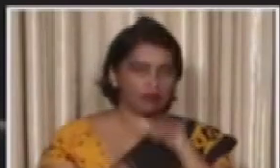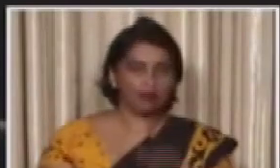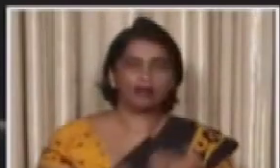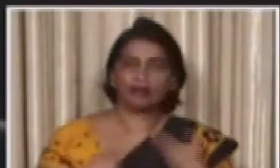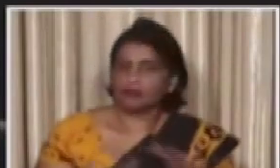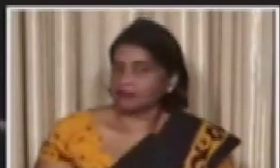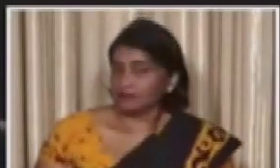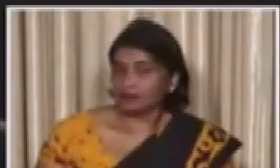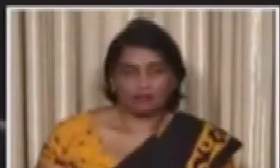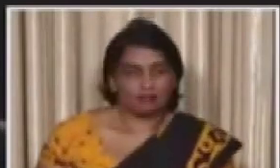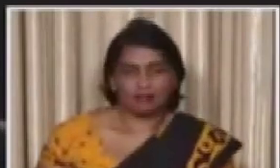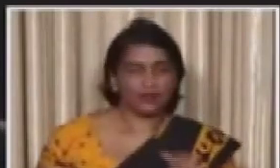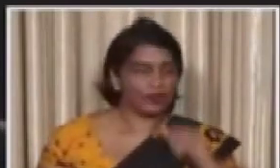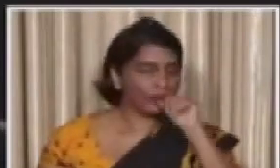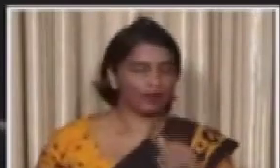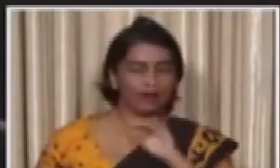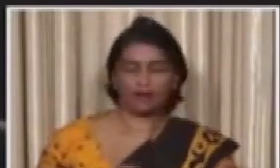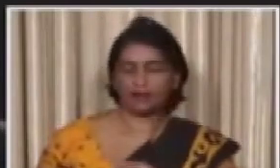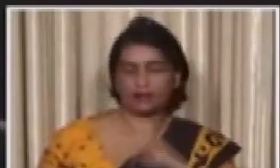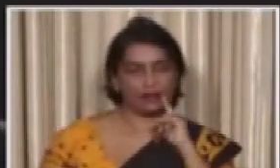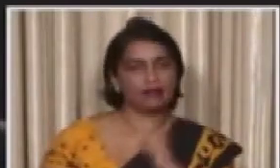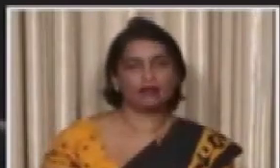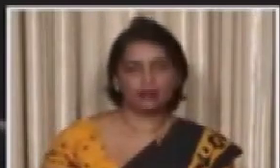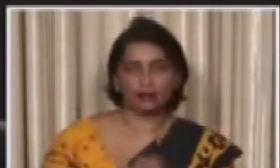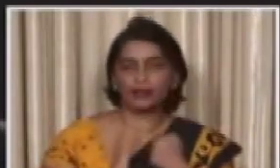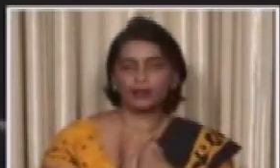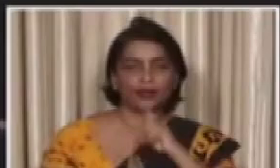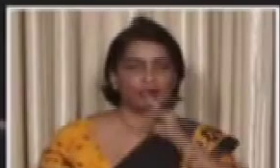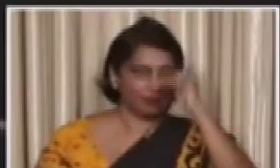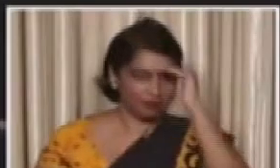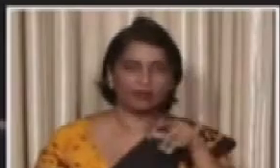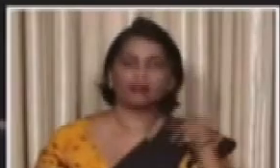මේ තත්ත්වය ඇත්තටම ඉවසන්න අමාරුයි. ගරු කතානායකතුමනි,